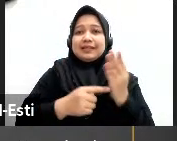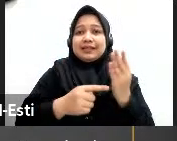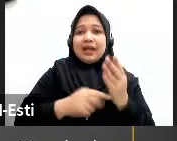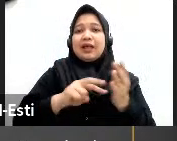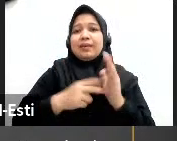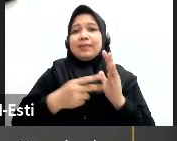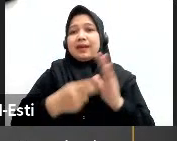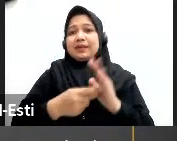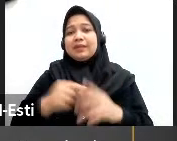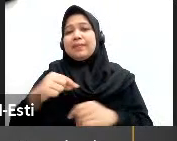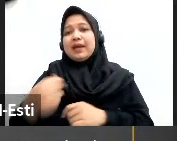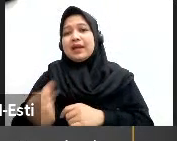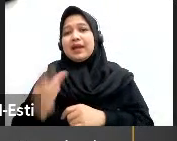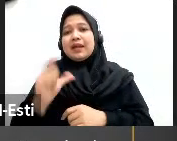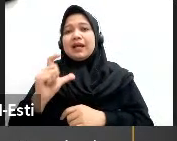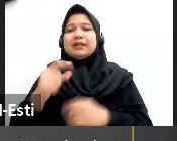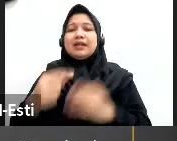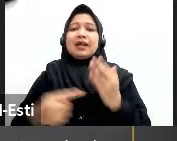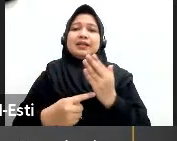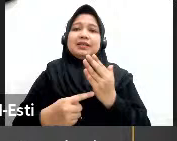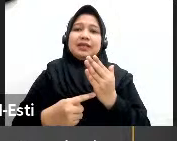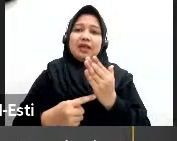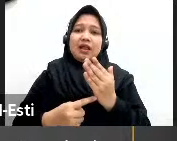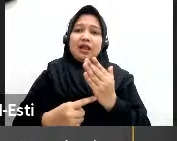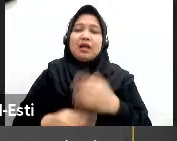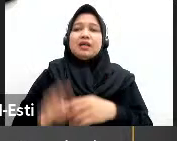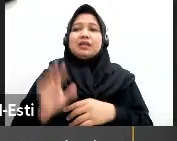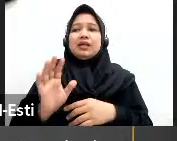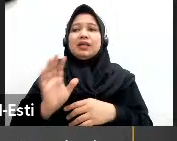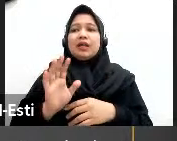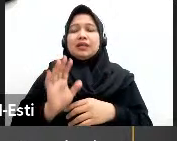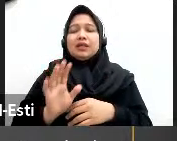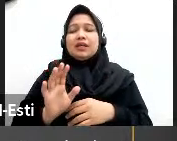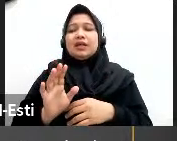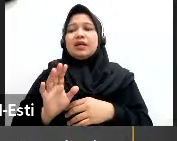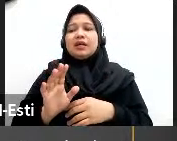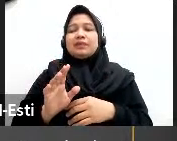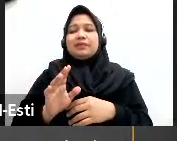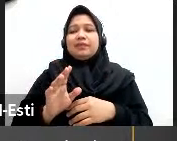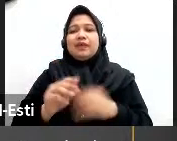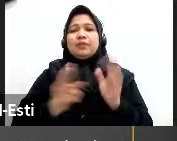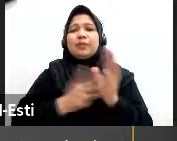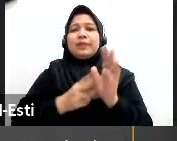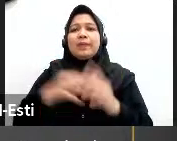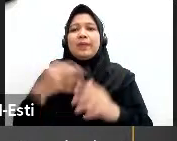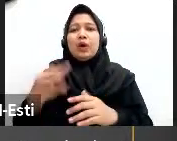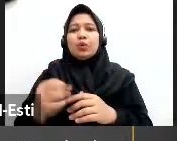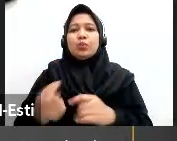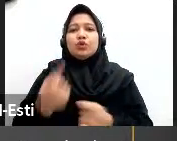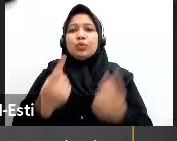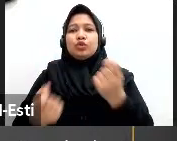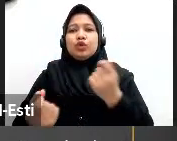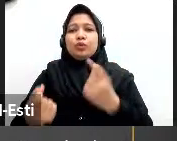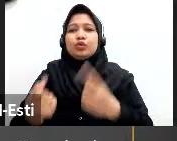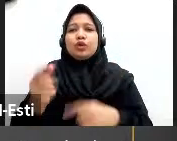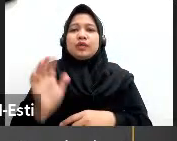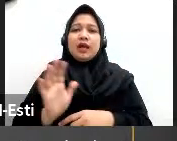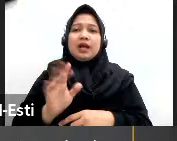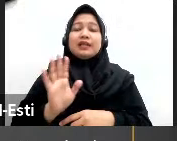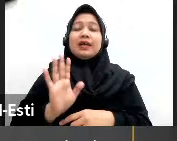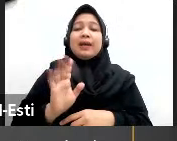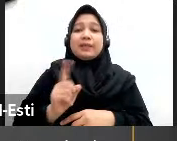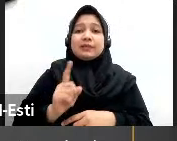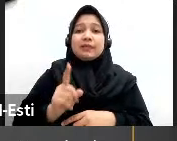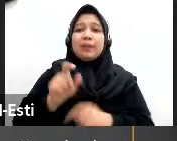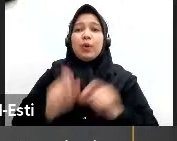juga serat digital sehingga tidak menimbulkan satu sengketa baru tanah tapi konsumen kita